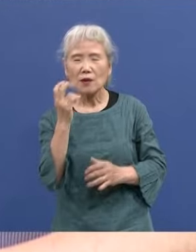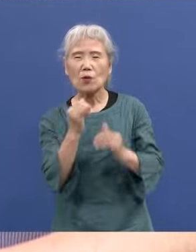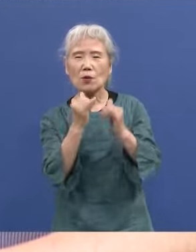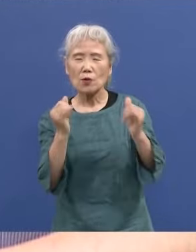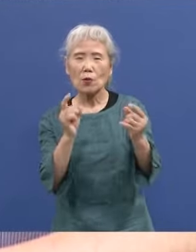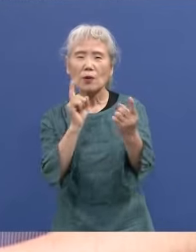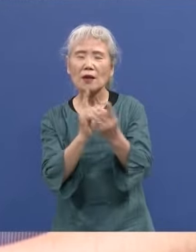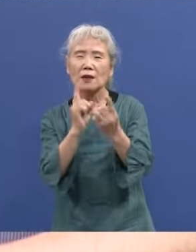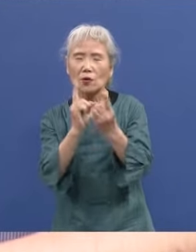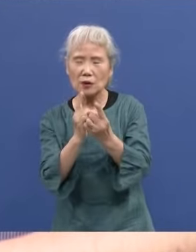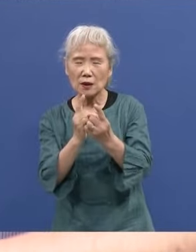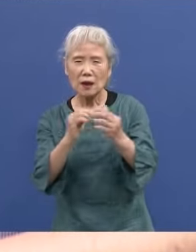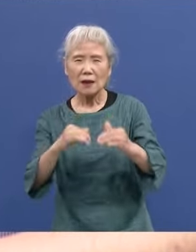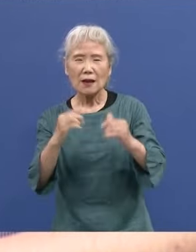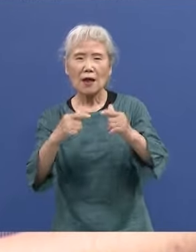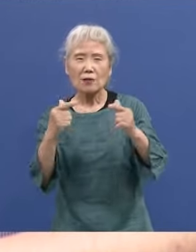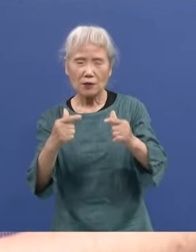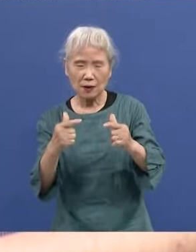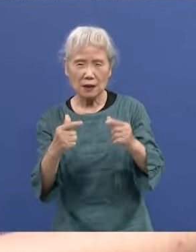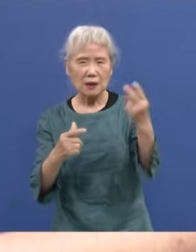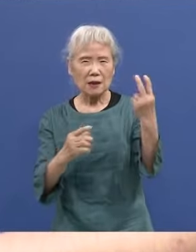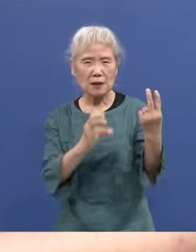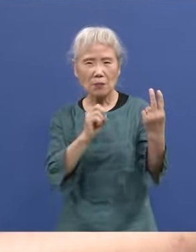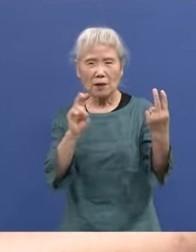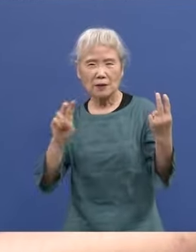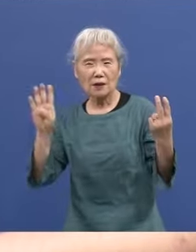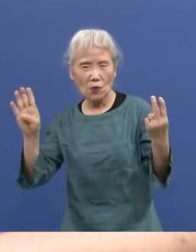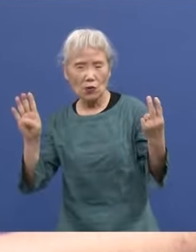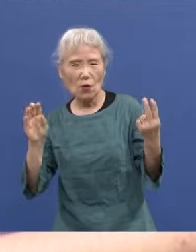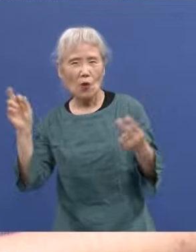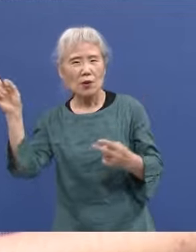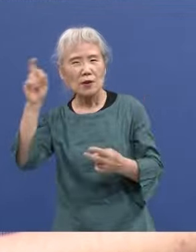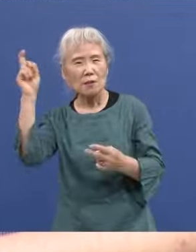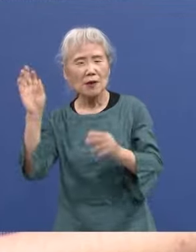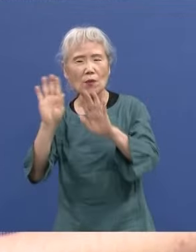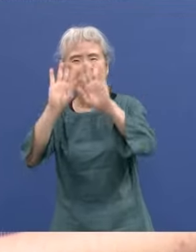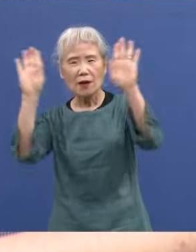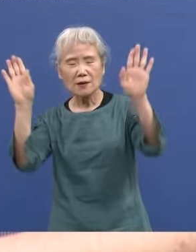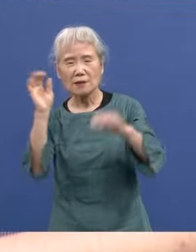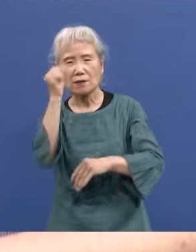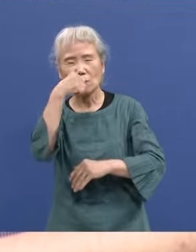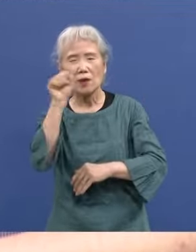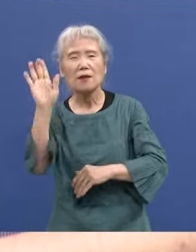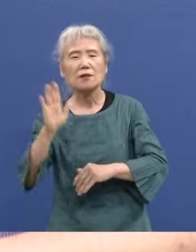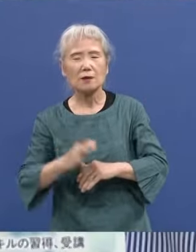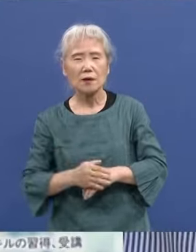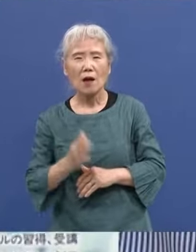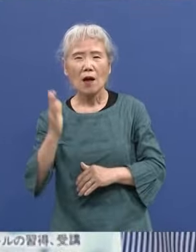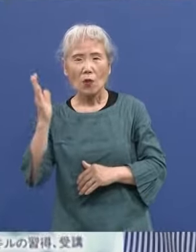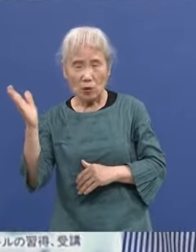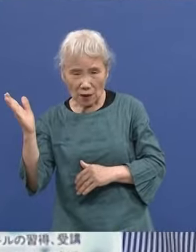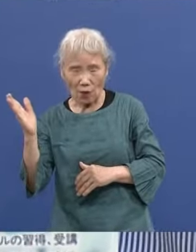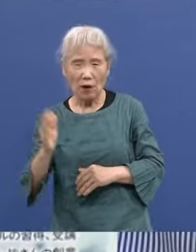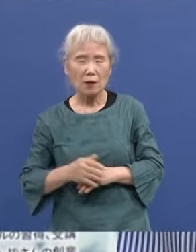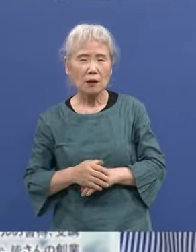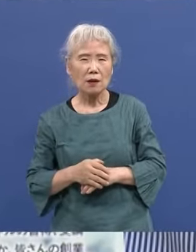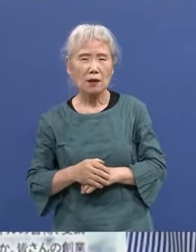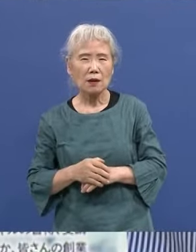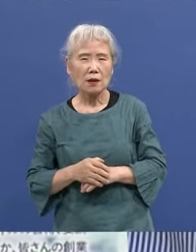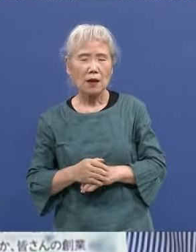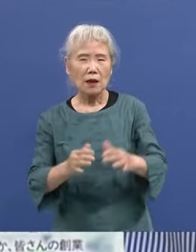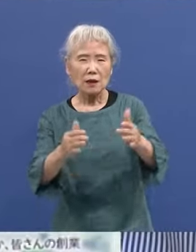に高槻創業塾2024というセミナーを開催する予定です。こちらのセミナーは創